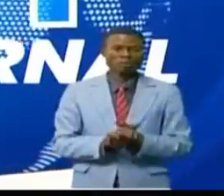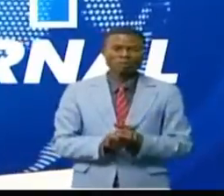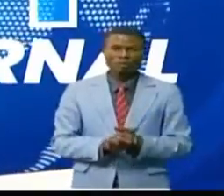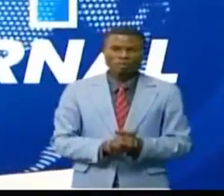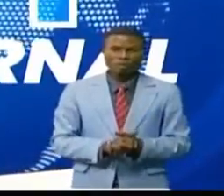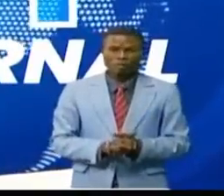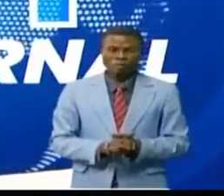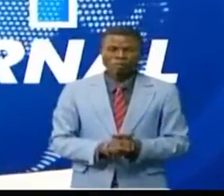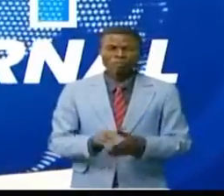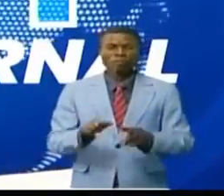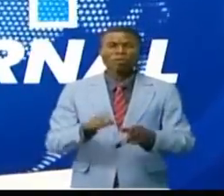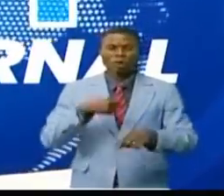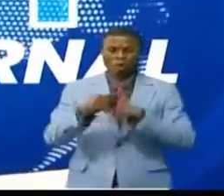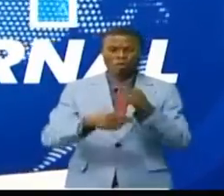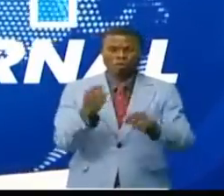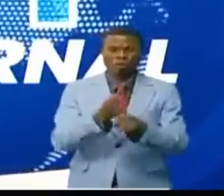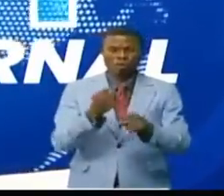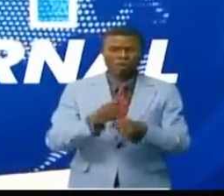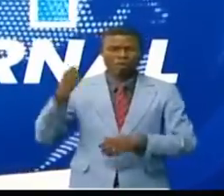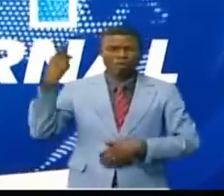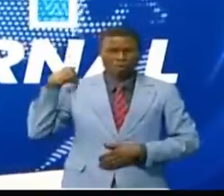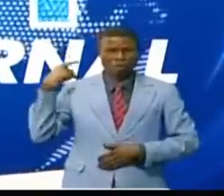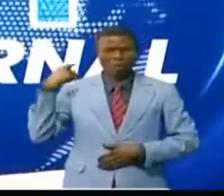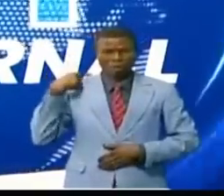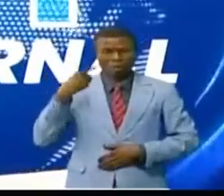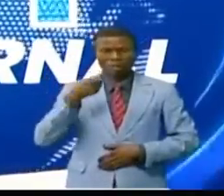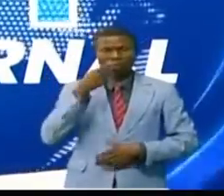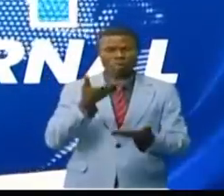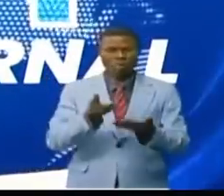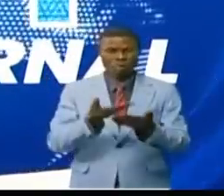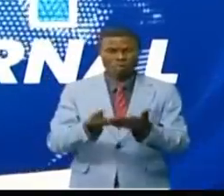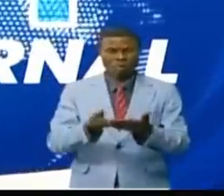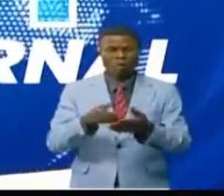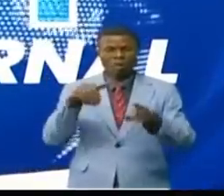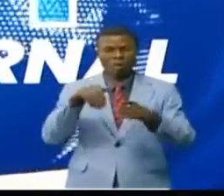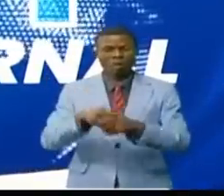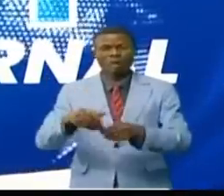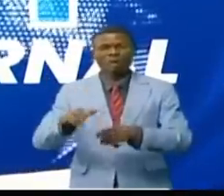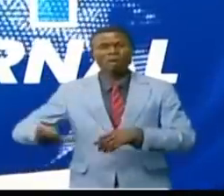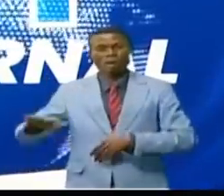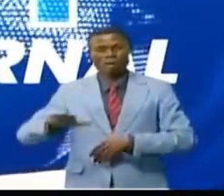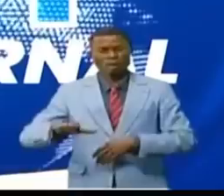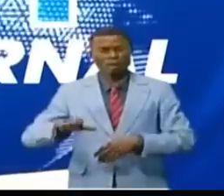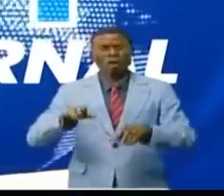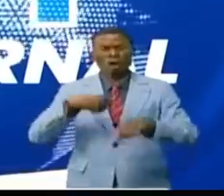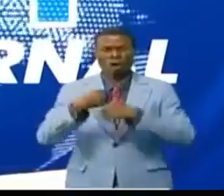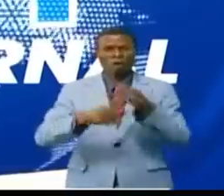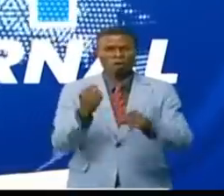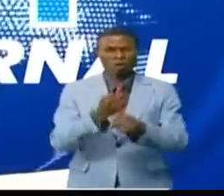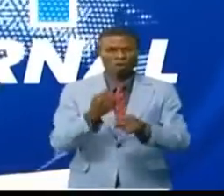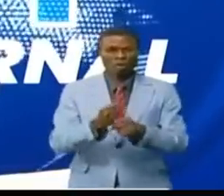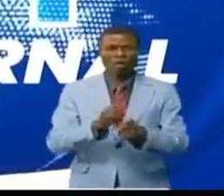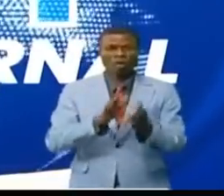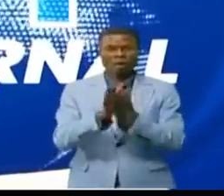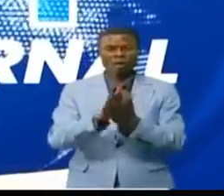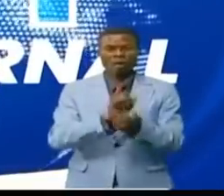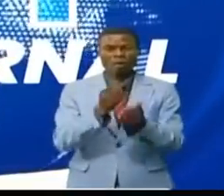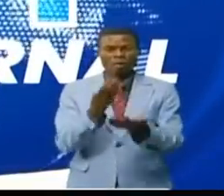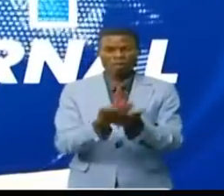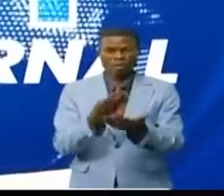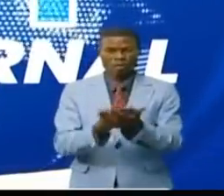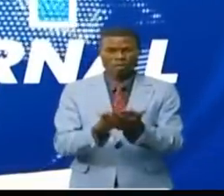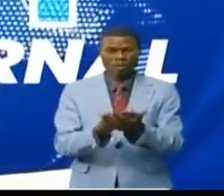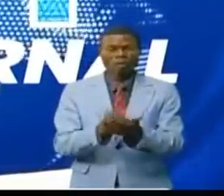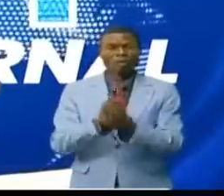La rentrée parlementaire, il en était question au niveau national que provincial, une rentrée essentiellement budgétaire, vous le savez, et à la Cour